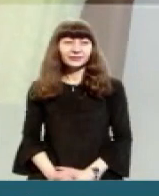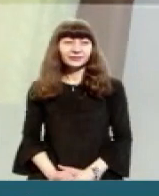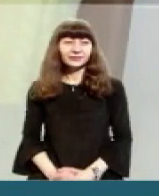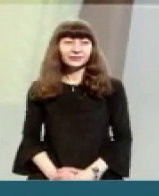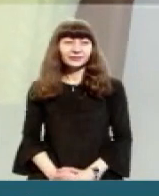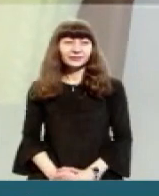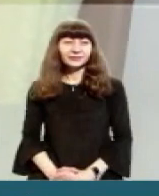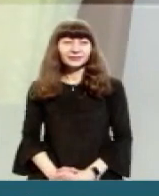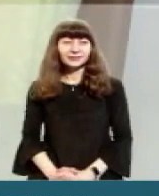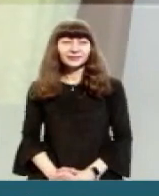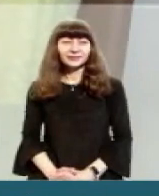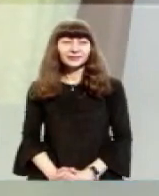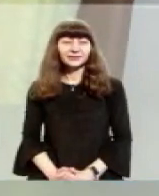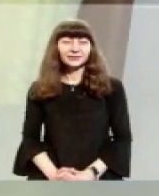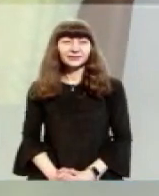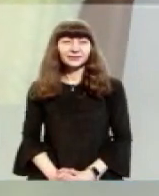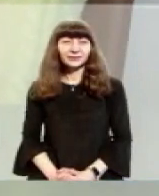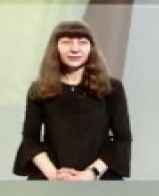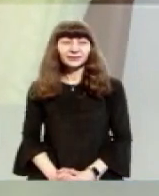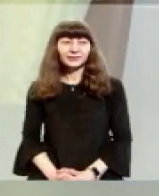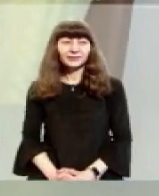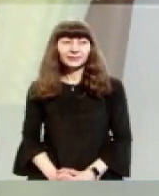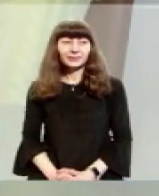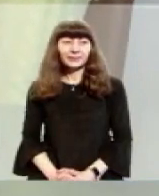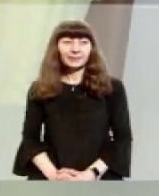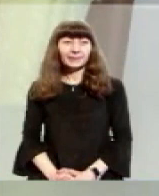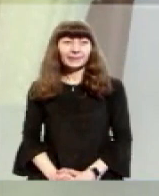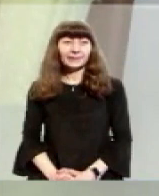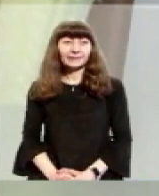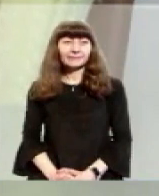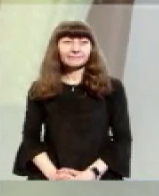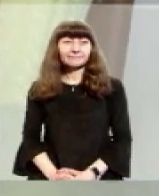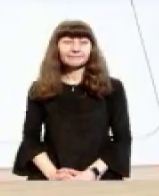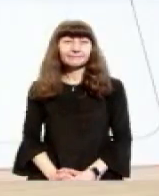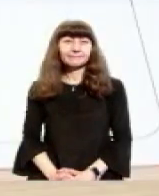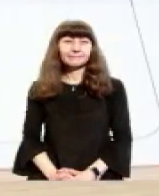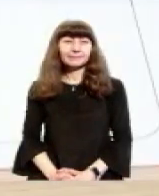басталды. Як? Неше градус аяз екен бүгін? Бүгін 16 градус.